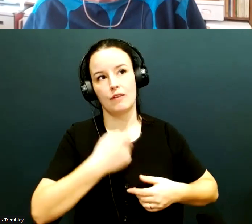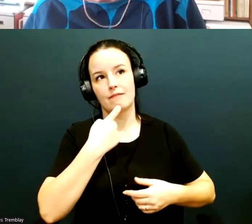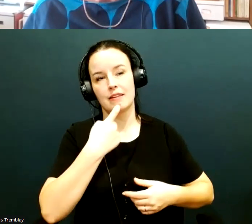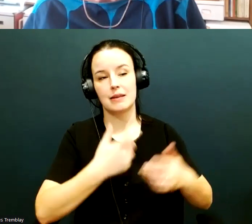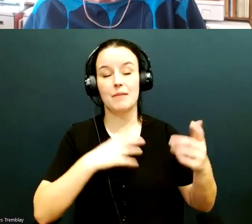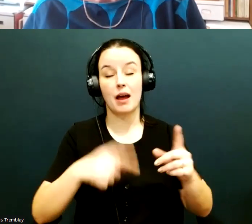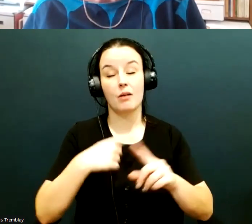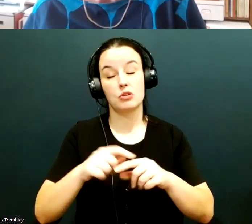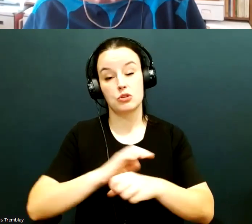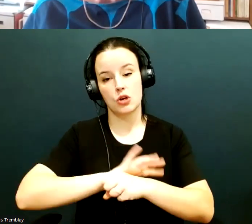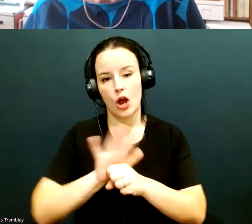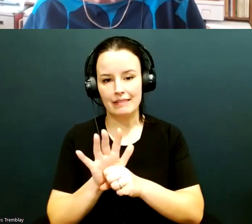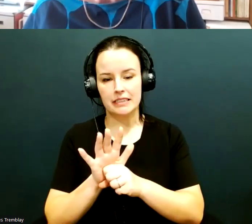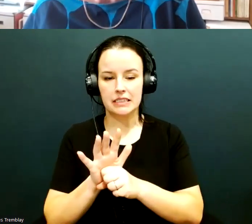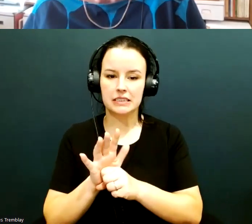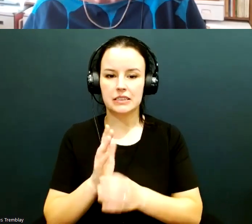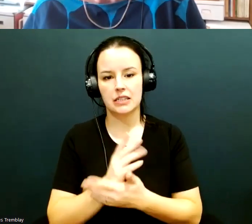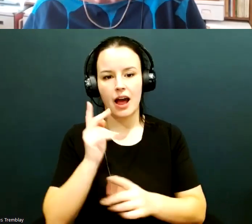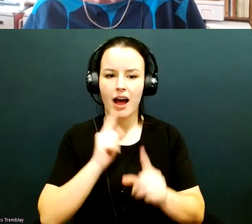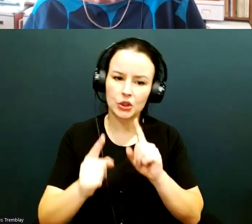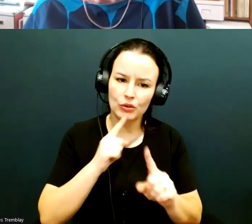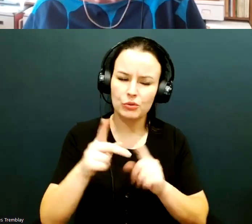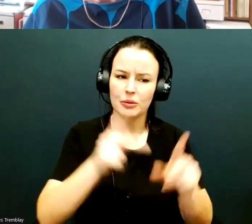contexte de pandémie, on le voyait un peu plus dans les entrevues, les